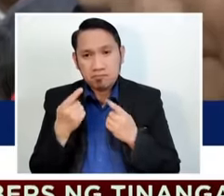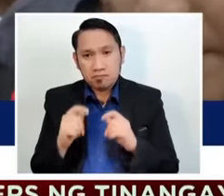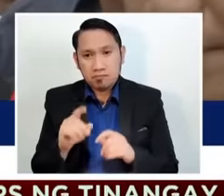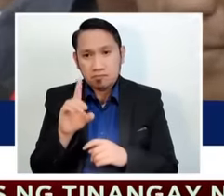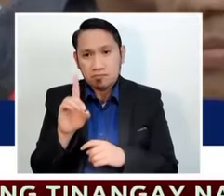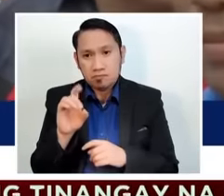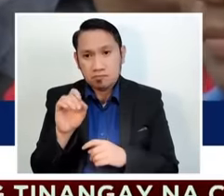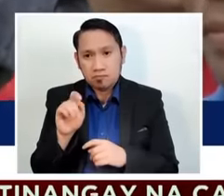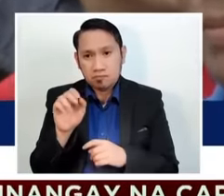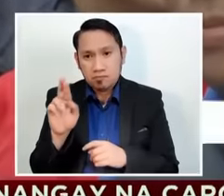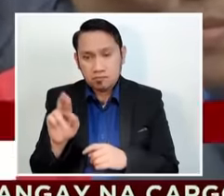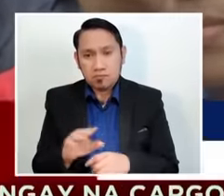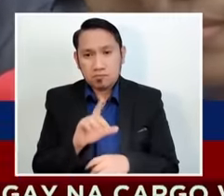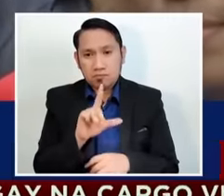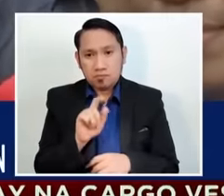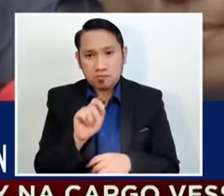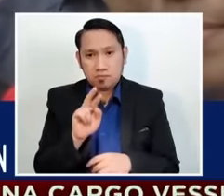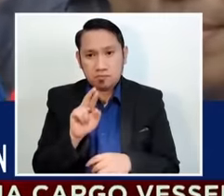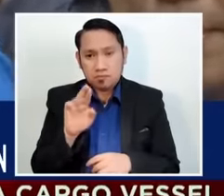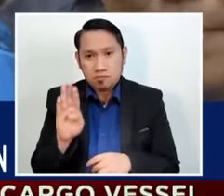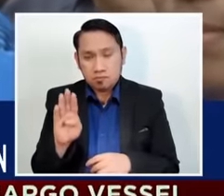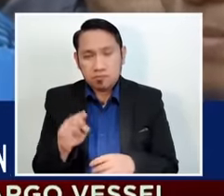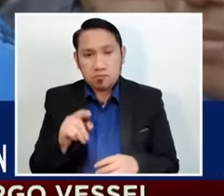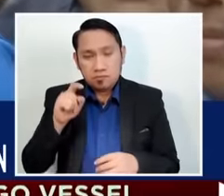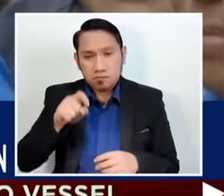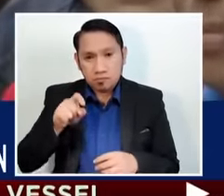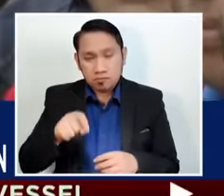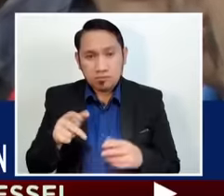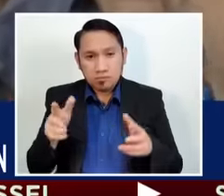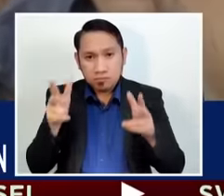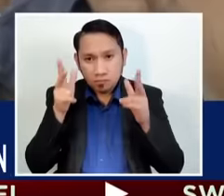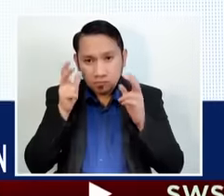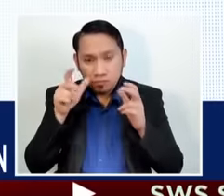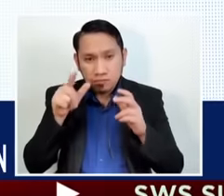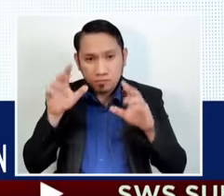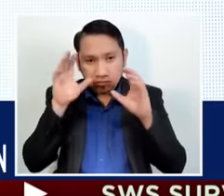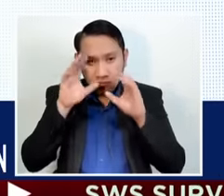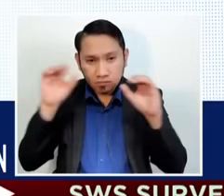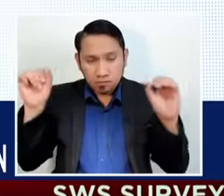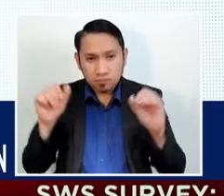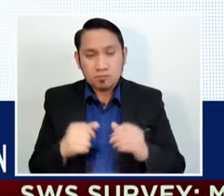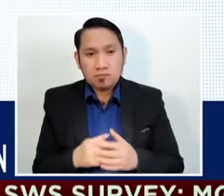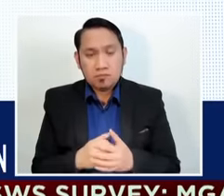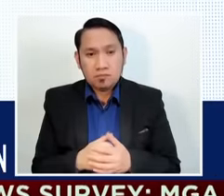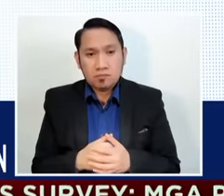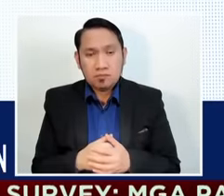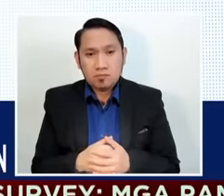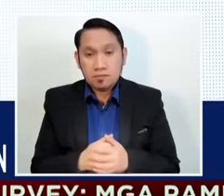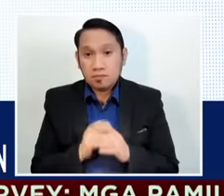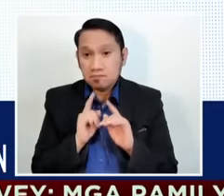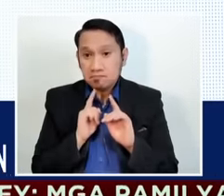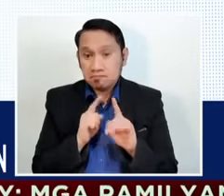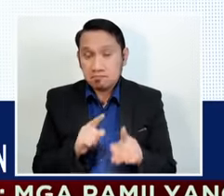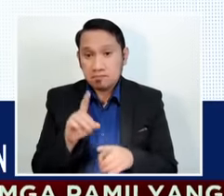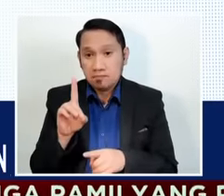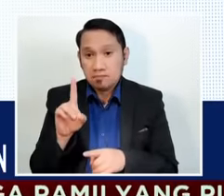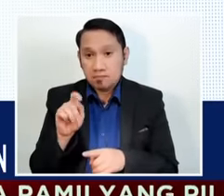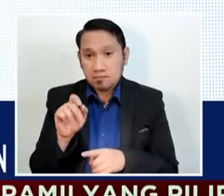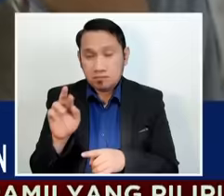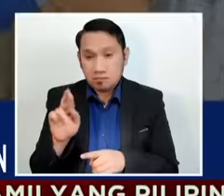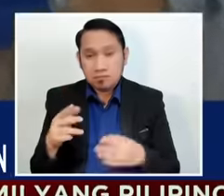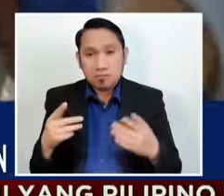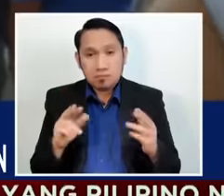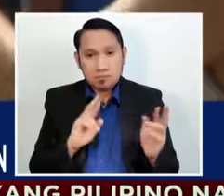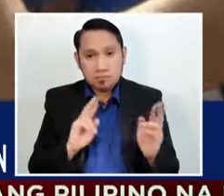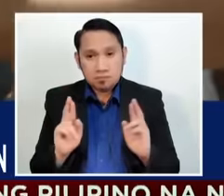LTFRB. Kinakailangan nang makinig ang ating Pangulo dito. Sagot ng DOTR, handa sila makipag-usap